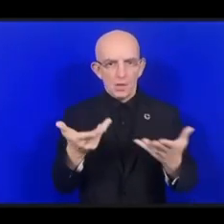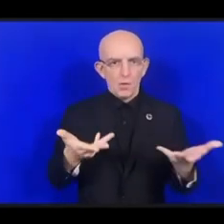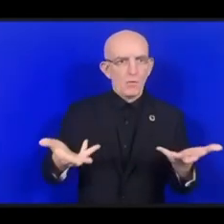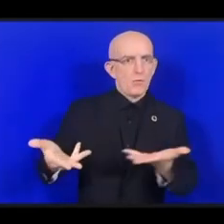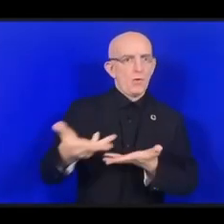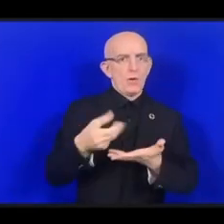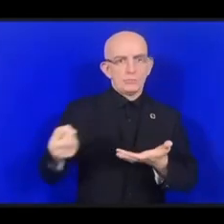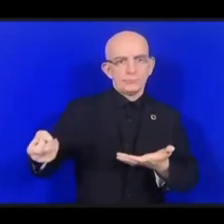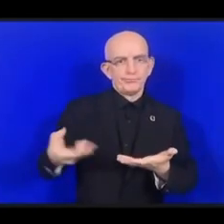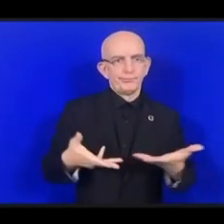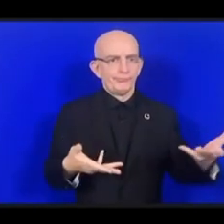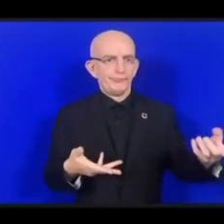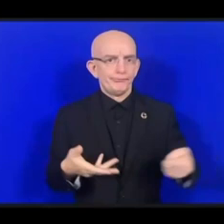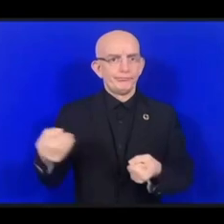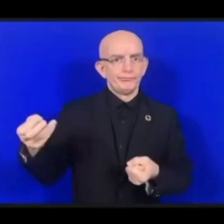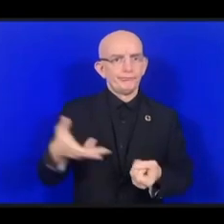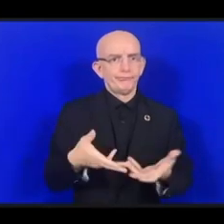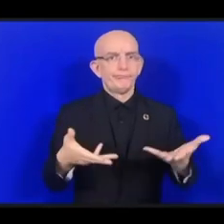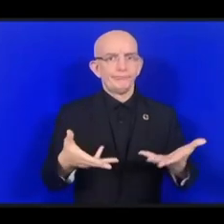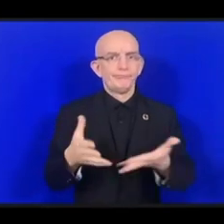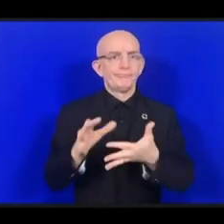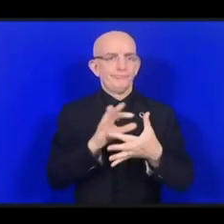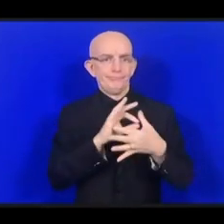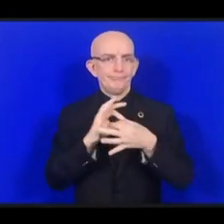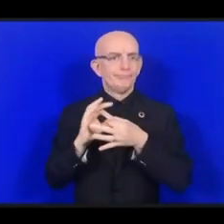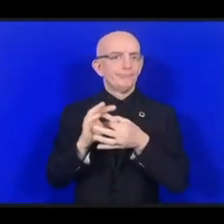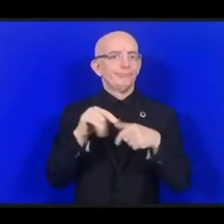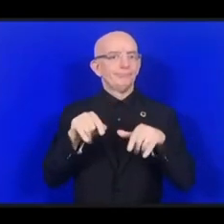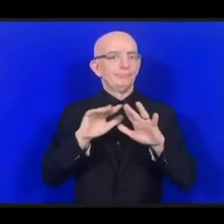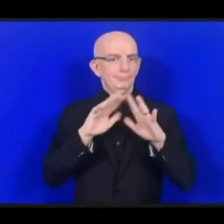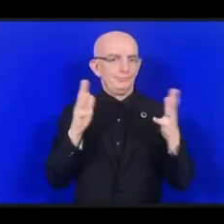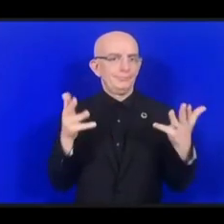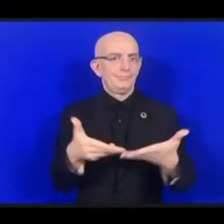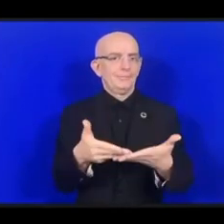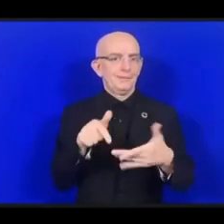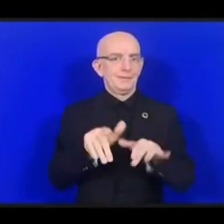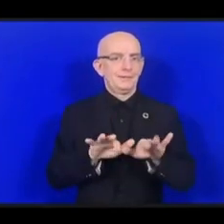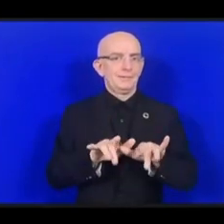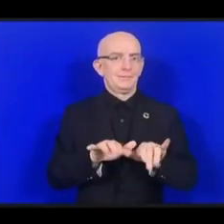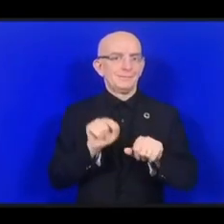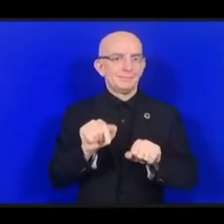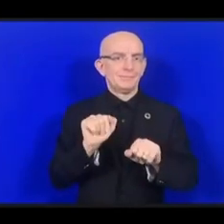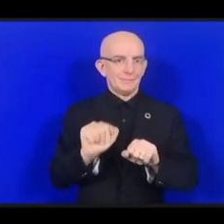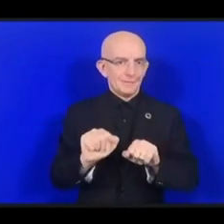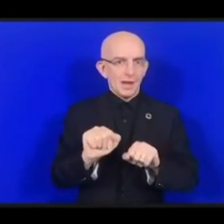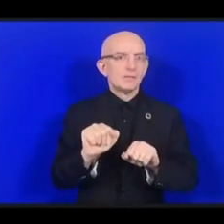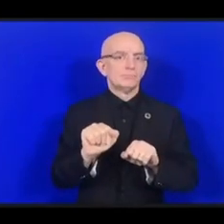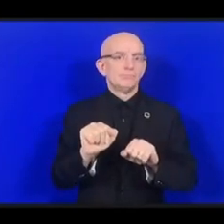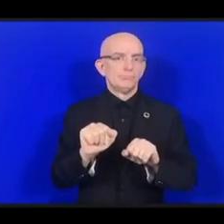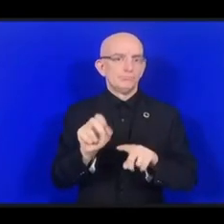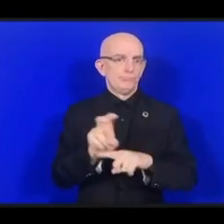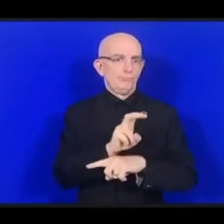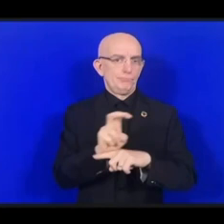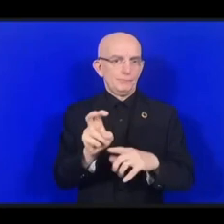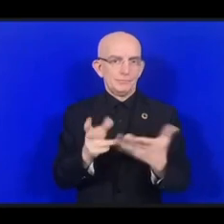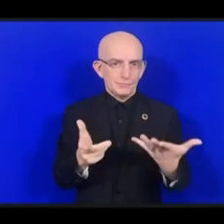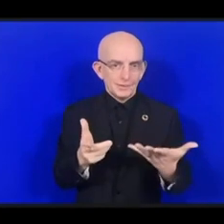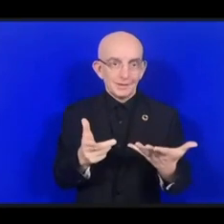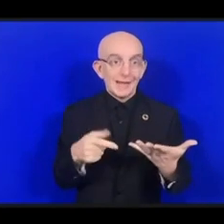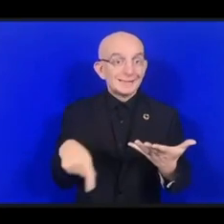التفرقه بين الوهم وبين الحقيقه هذا اولا ثانيا نحن نطالب